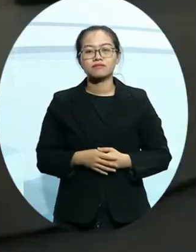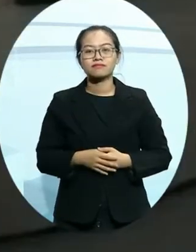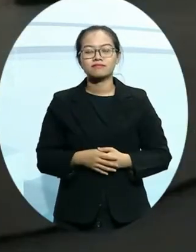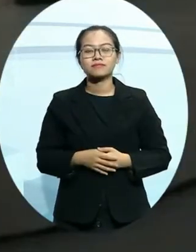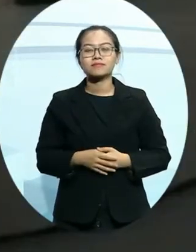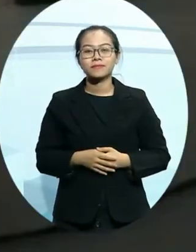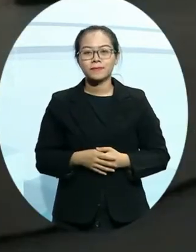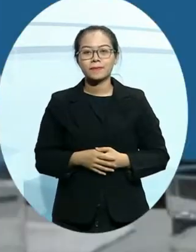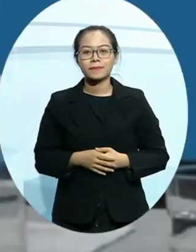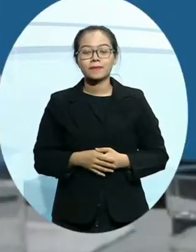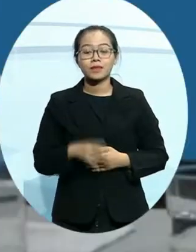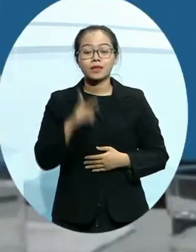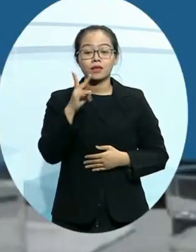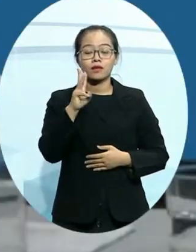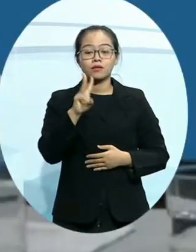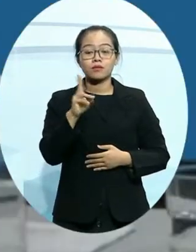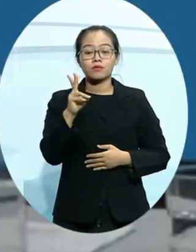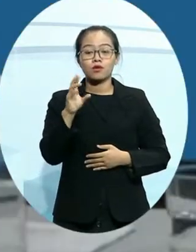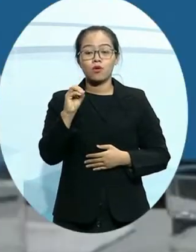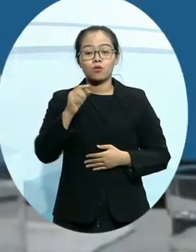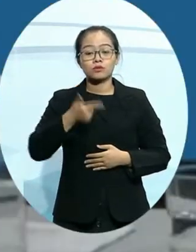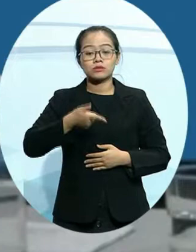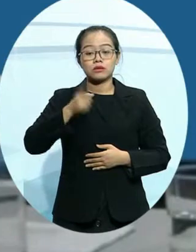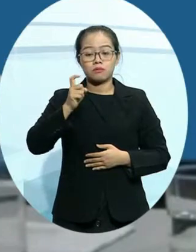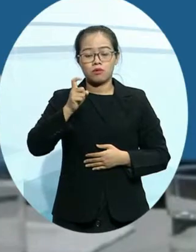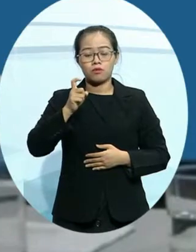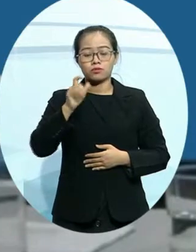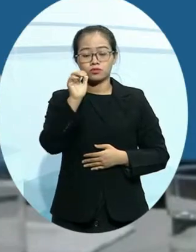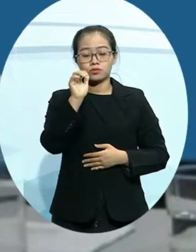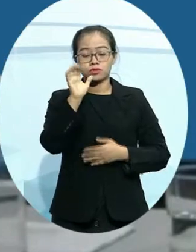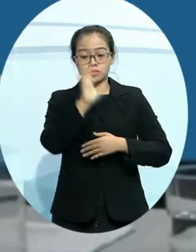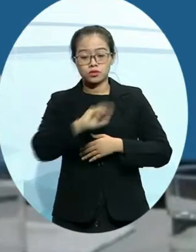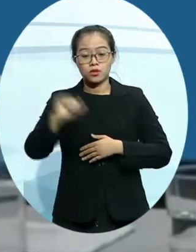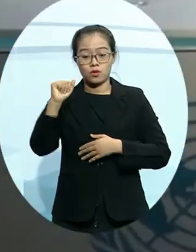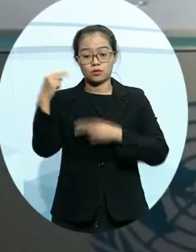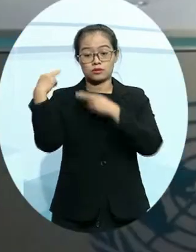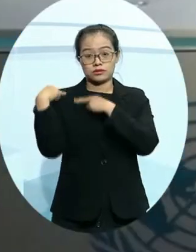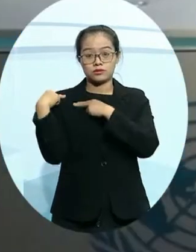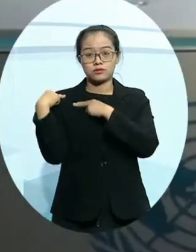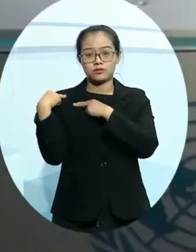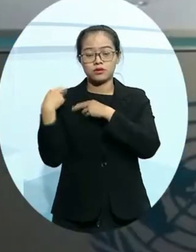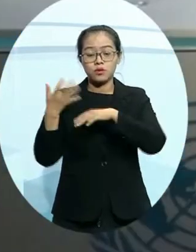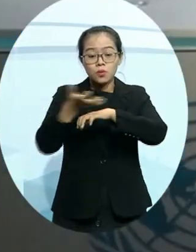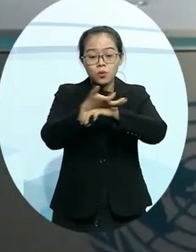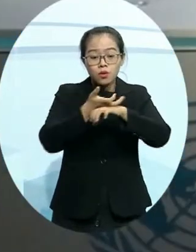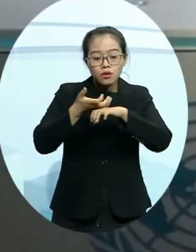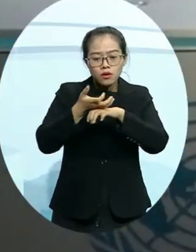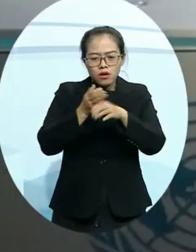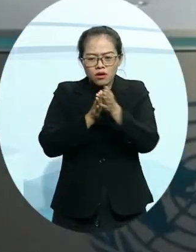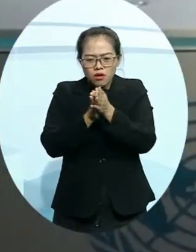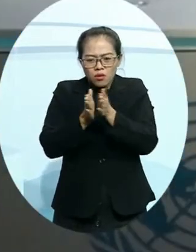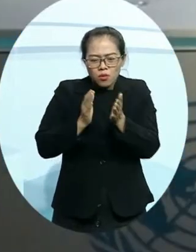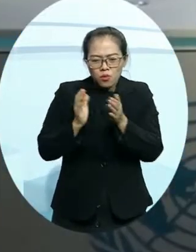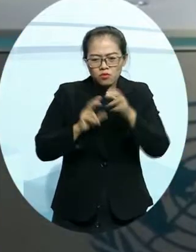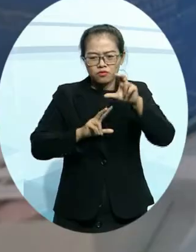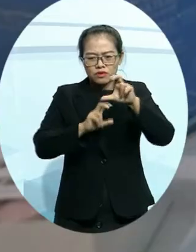Trong khi đó, Giám đốc WHO phụ trách khu vực châu Âu Hans Kluge cho biết các quốc gia không nên chạy đua tích trữ vaccine đậu mùa khỉ vì